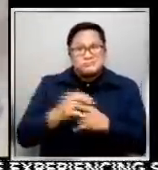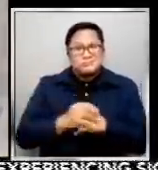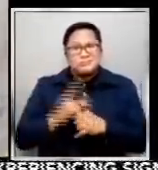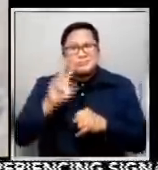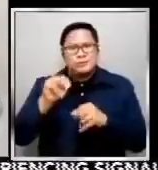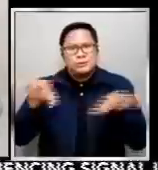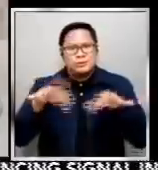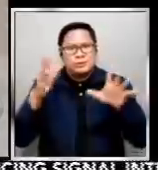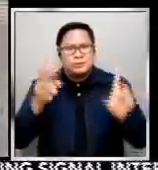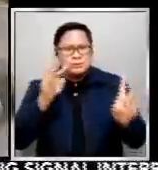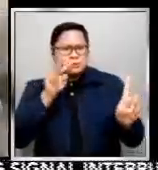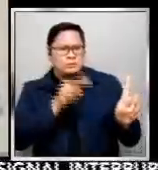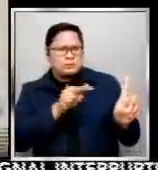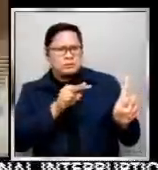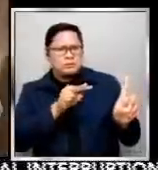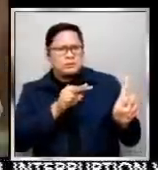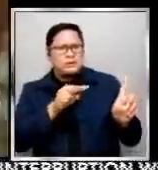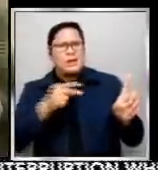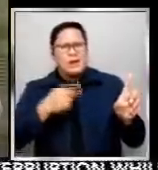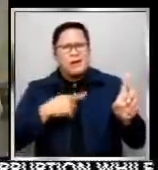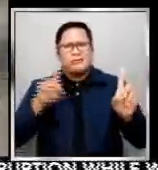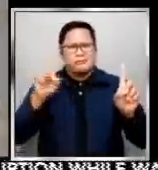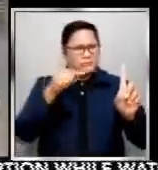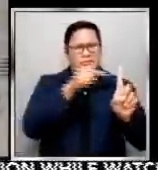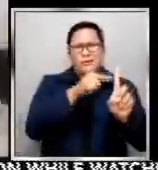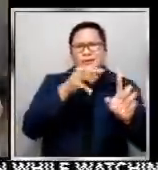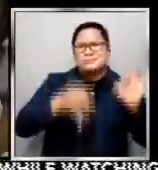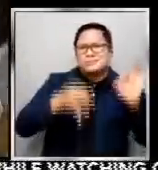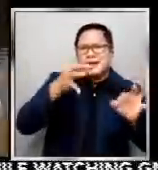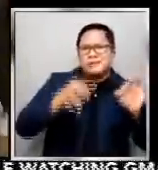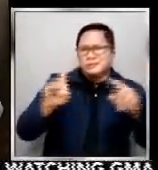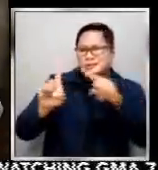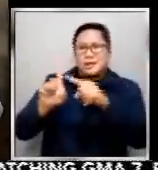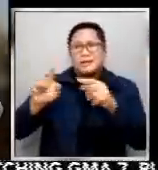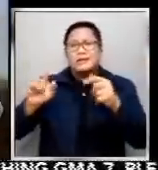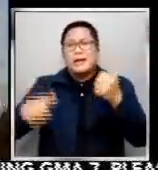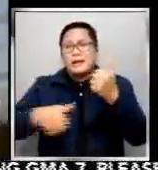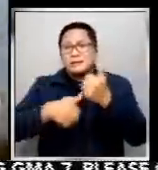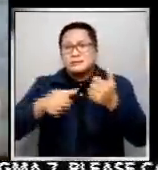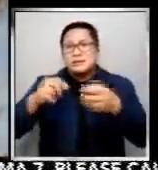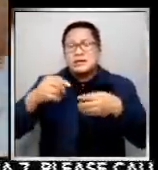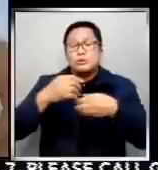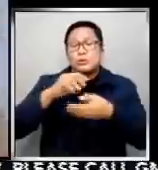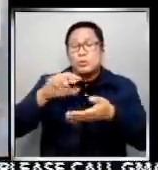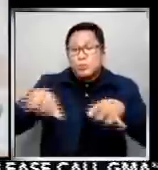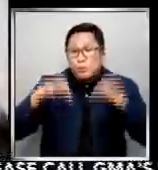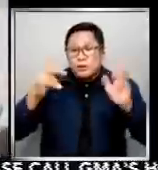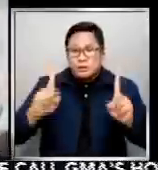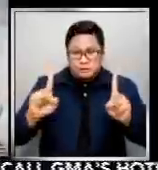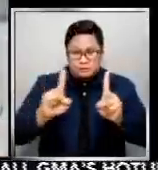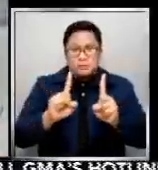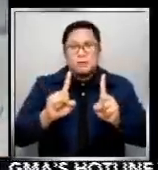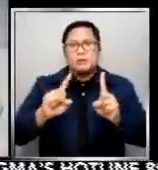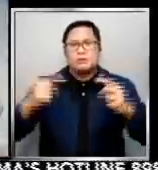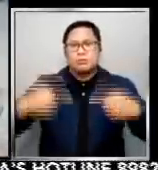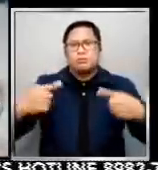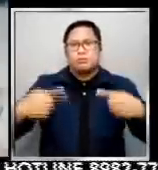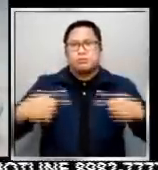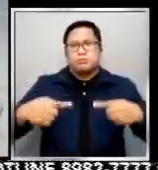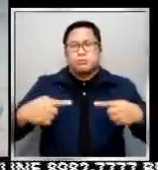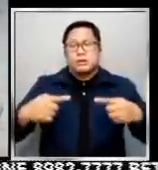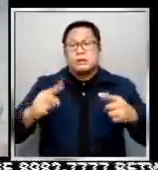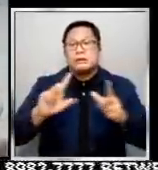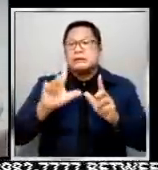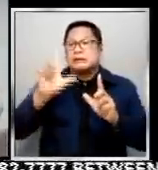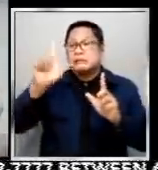na nagtatalo si Judge Abadilla at ang kanyang clerk, si Attorney Amador Rebato. Ilang saglit pa ay